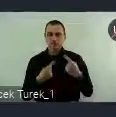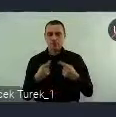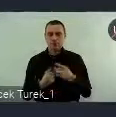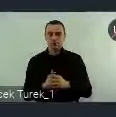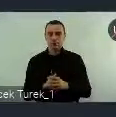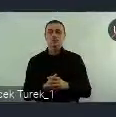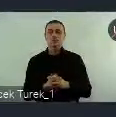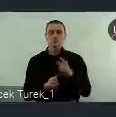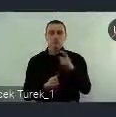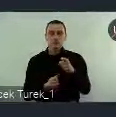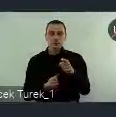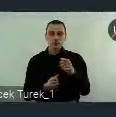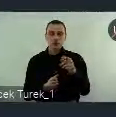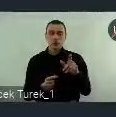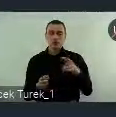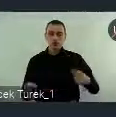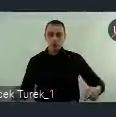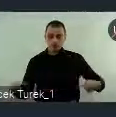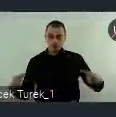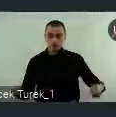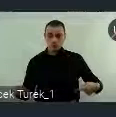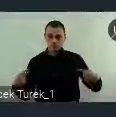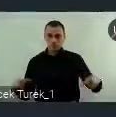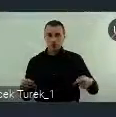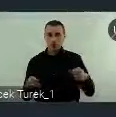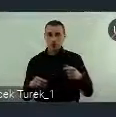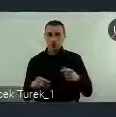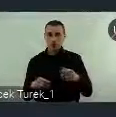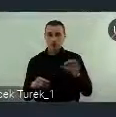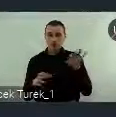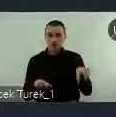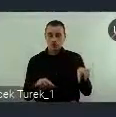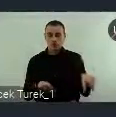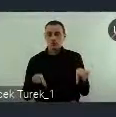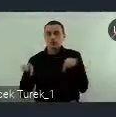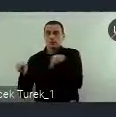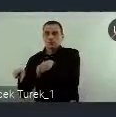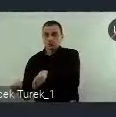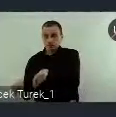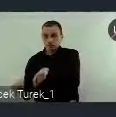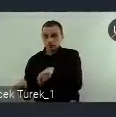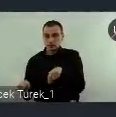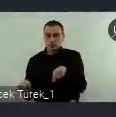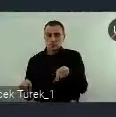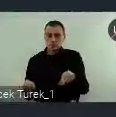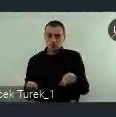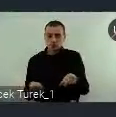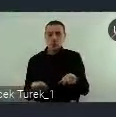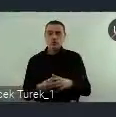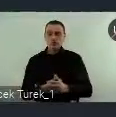schodołaz wymaga aby człowiek poruszające się na wózku porzucił swój wózek i przesiadł się na wózek tak zwany ortopedyczny